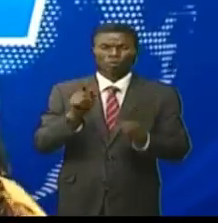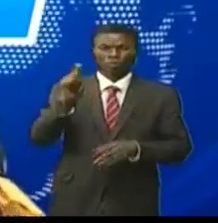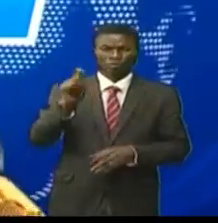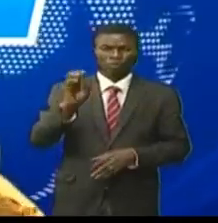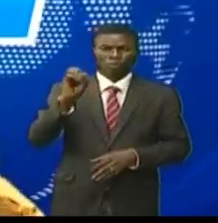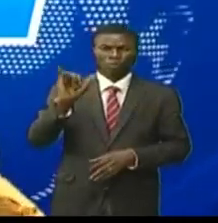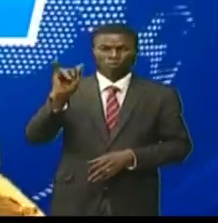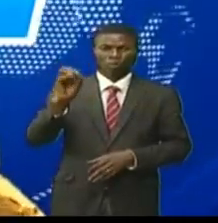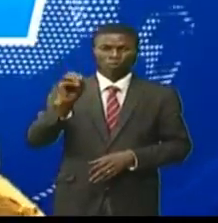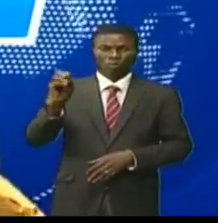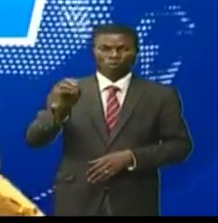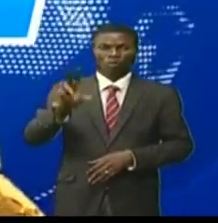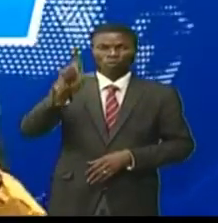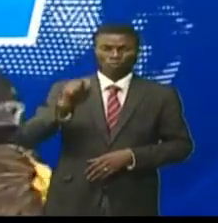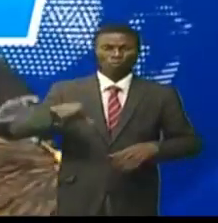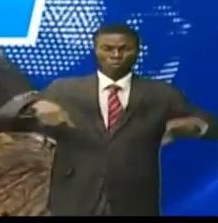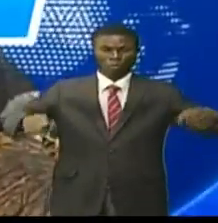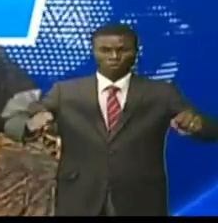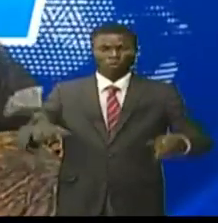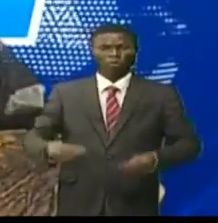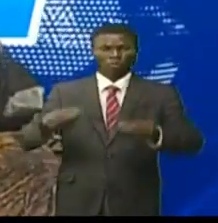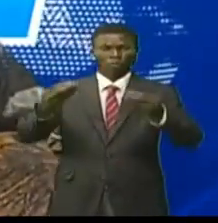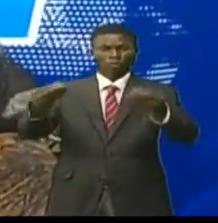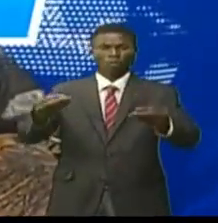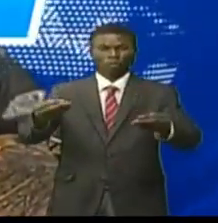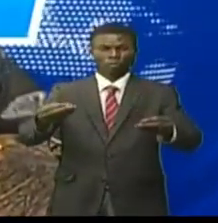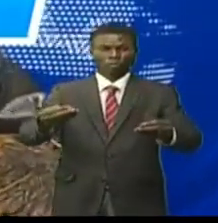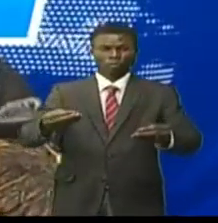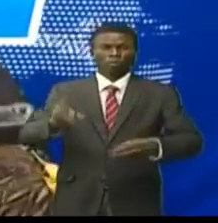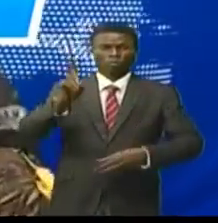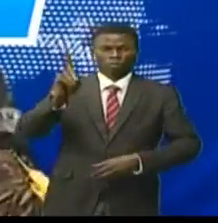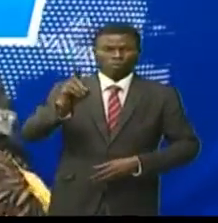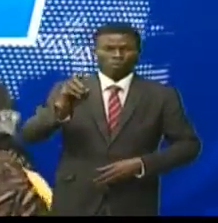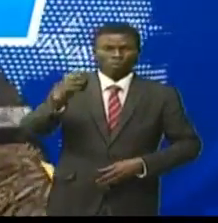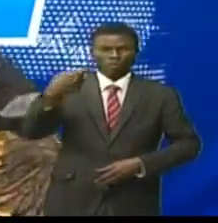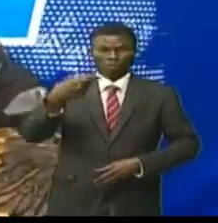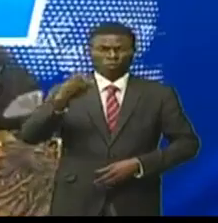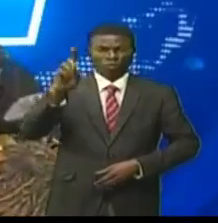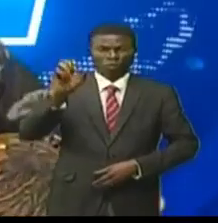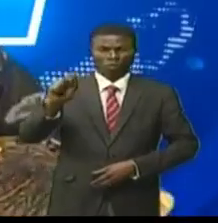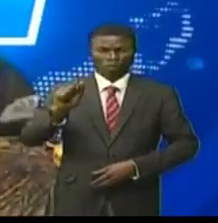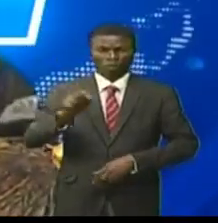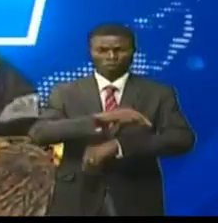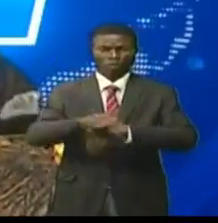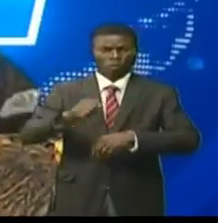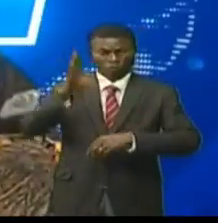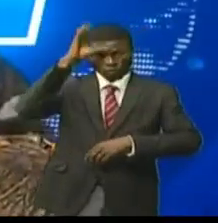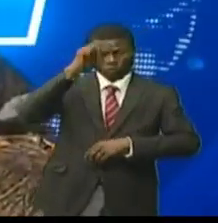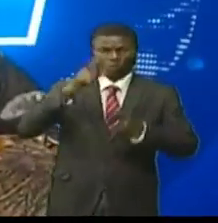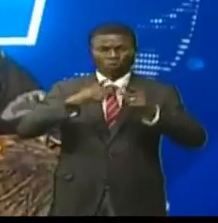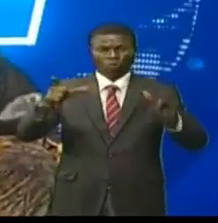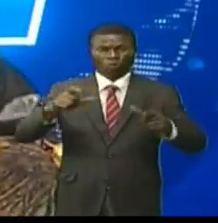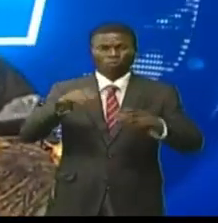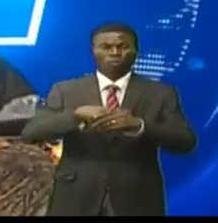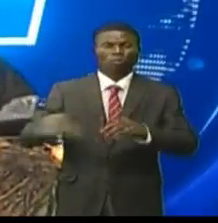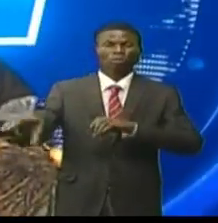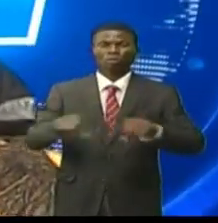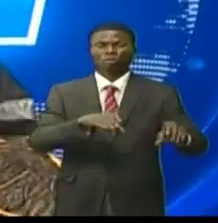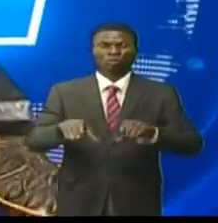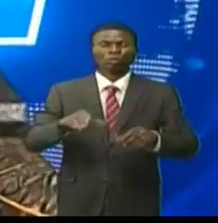20 motocycles ont été remis à la DGDA, direction du Grand Bandundu, au cours d'une